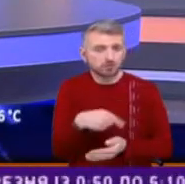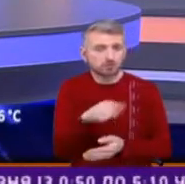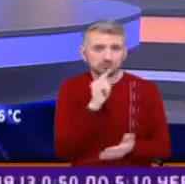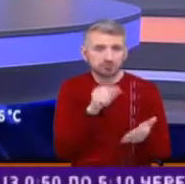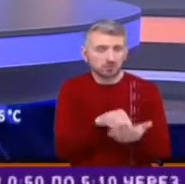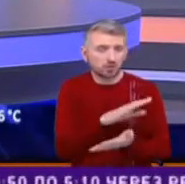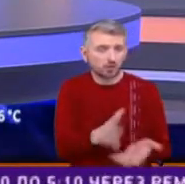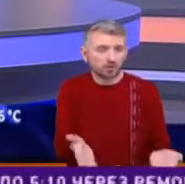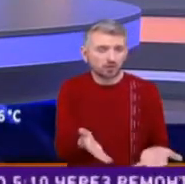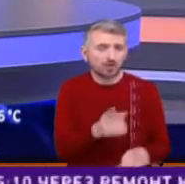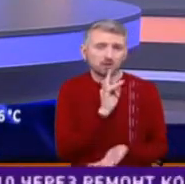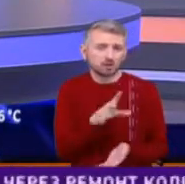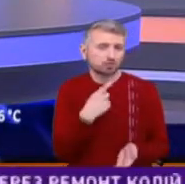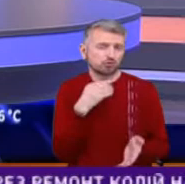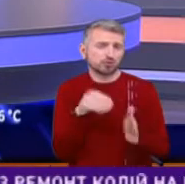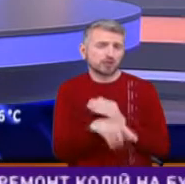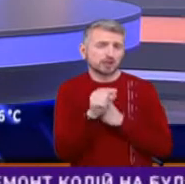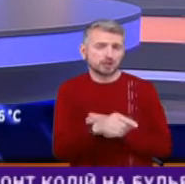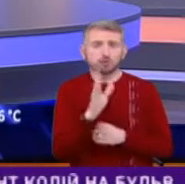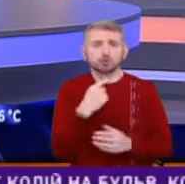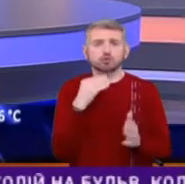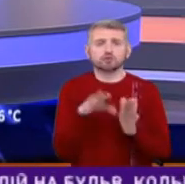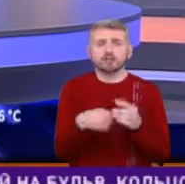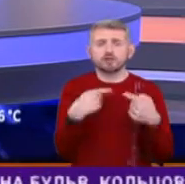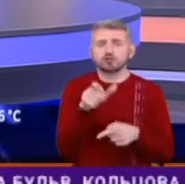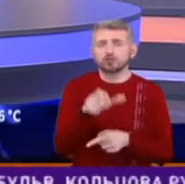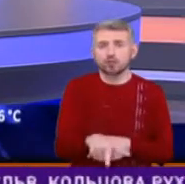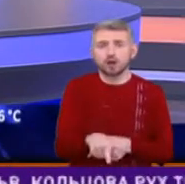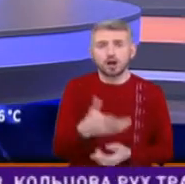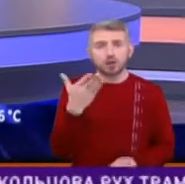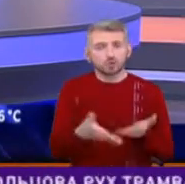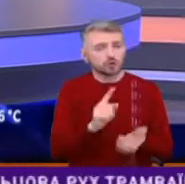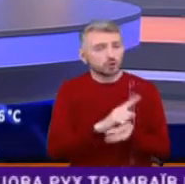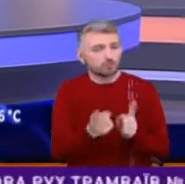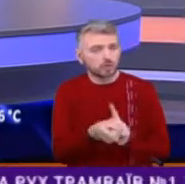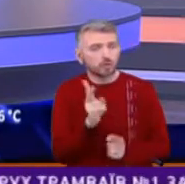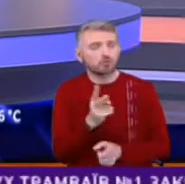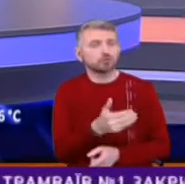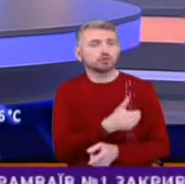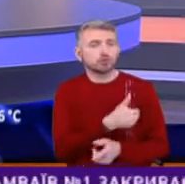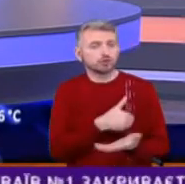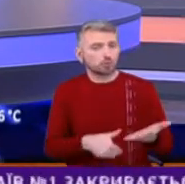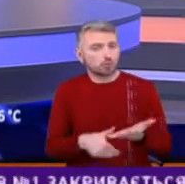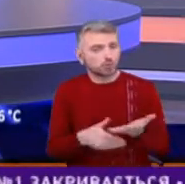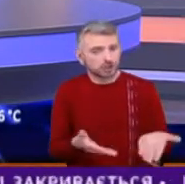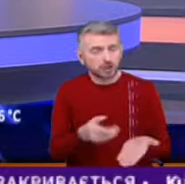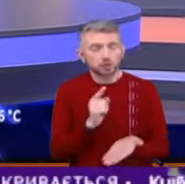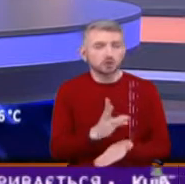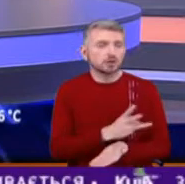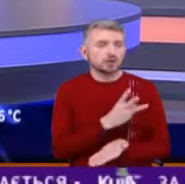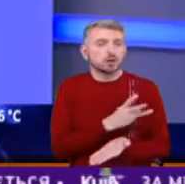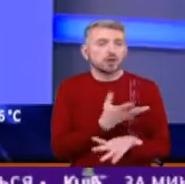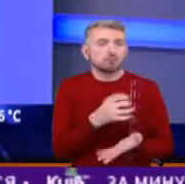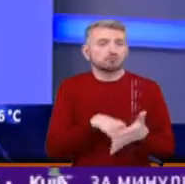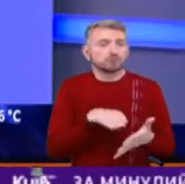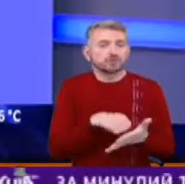проходять. Ну і не будуть голосувати за них, будуть голосувати за когось іншого. А можливо, навпаки, комусь захочуть допомогти. Тому тут мотивації виборців можуть